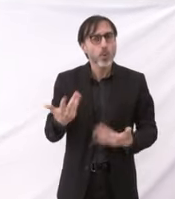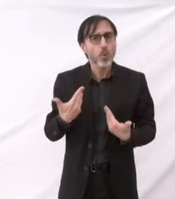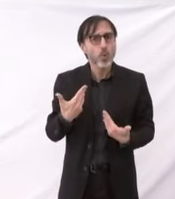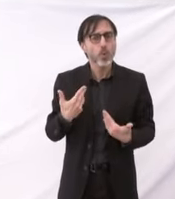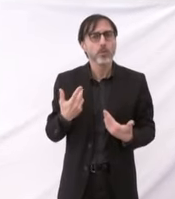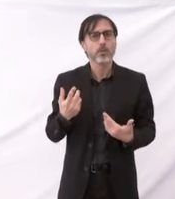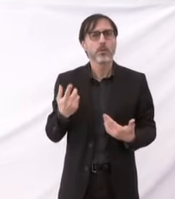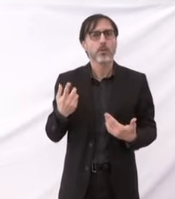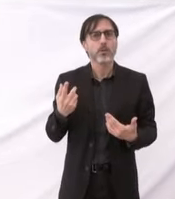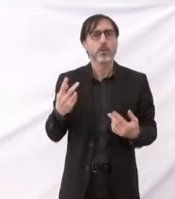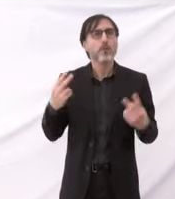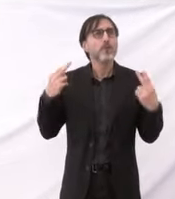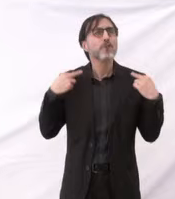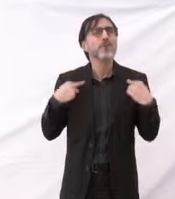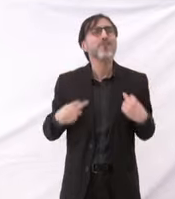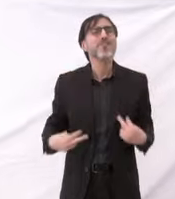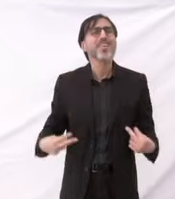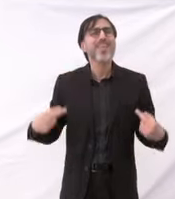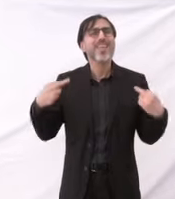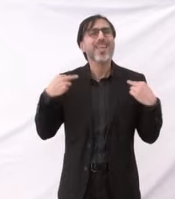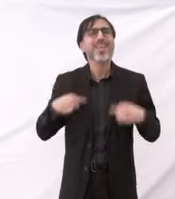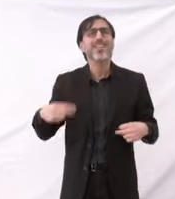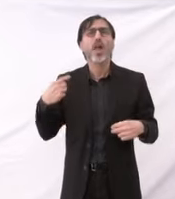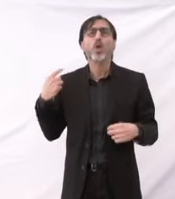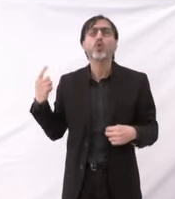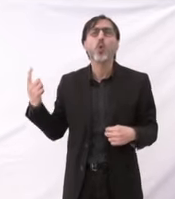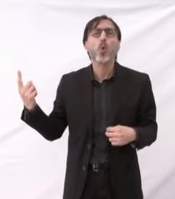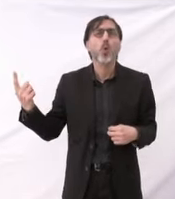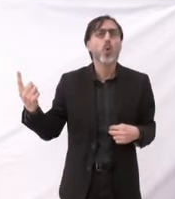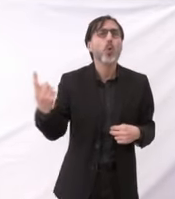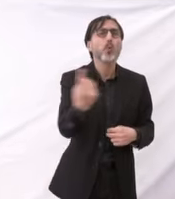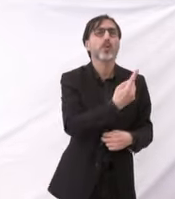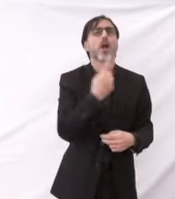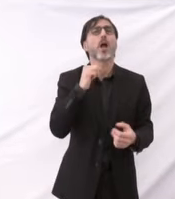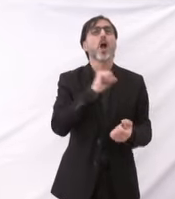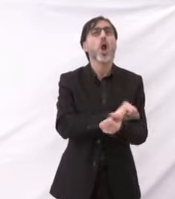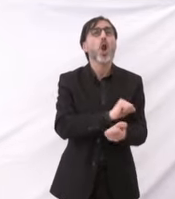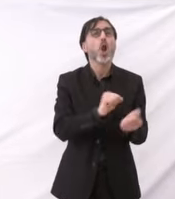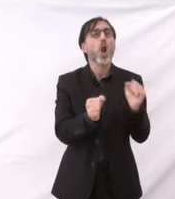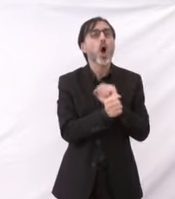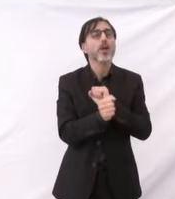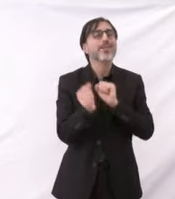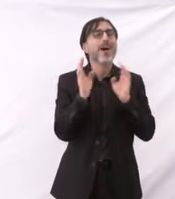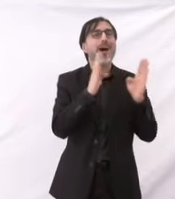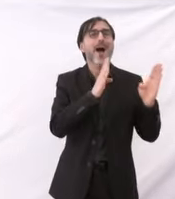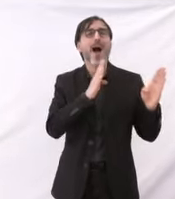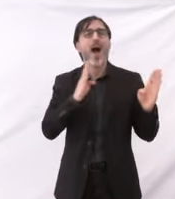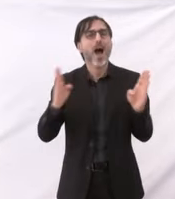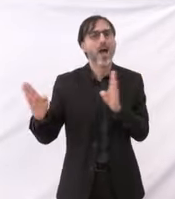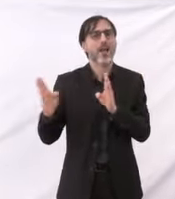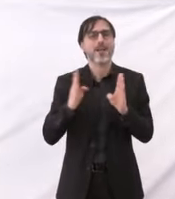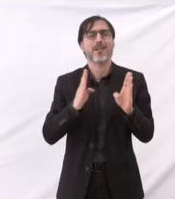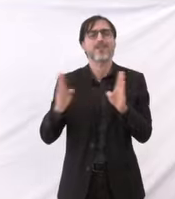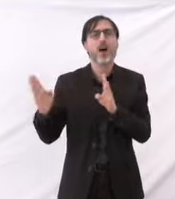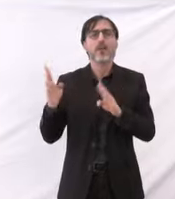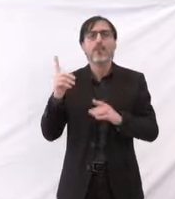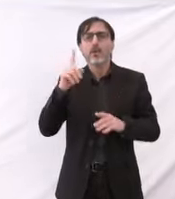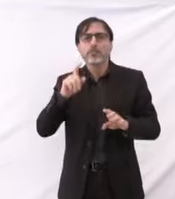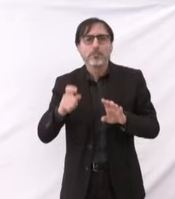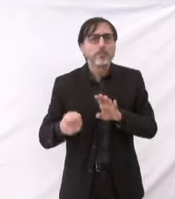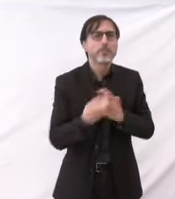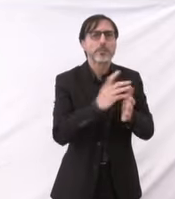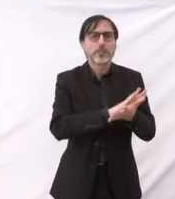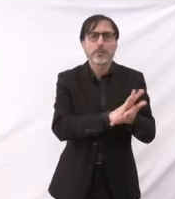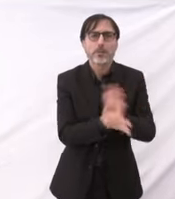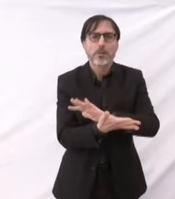sulle vite di tutti, il contrasto alle mafie non riuscirà a estirpare il male